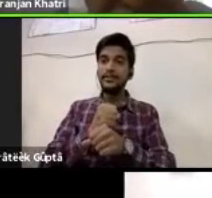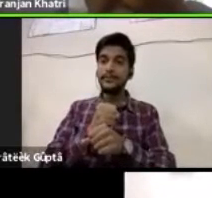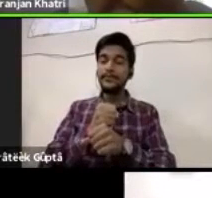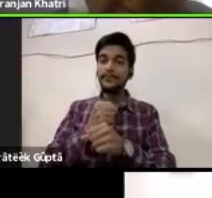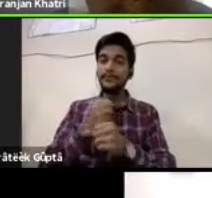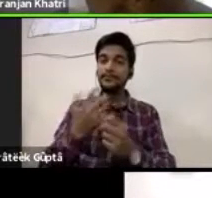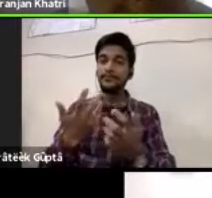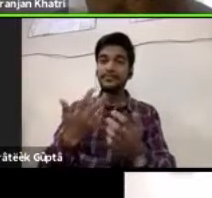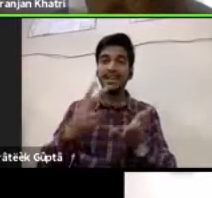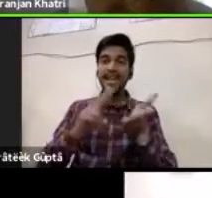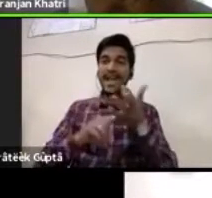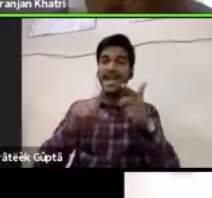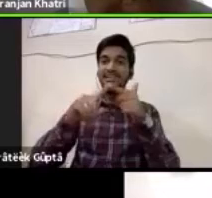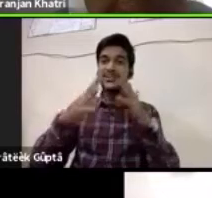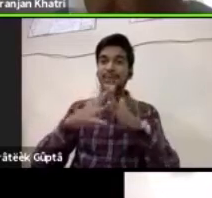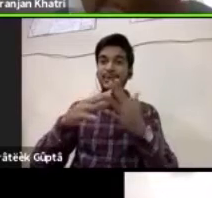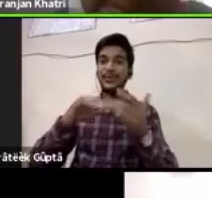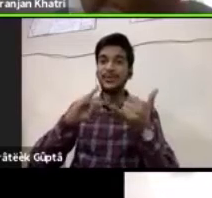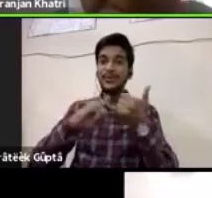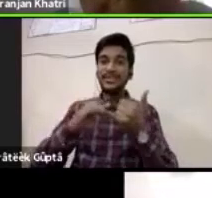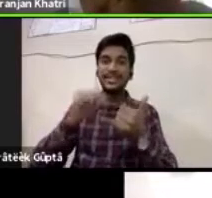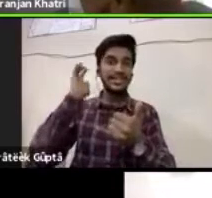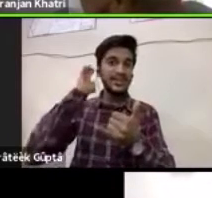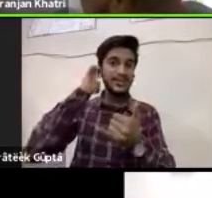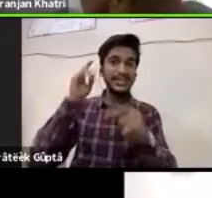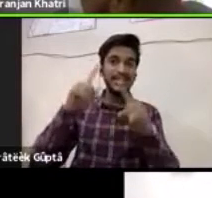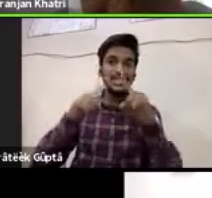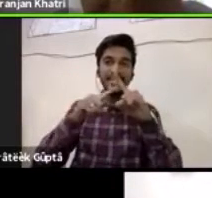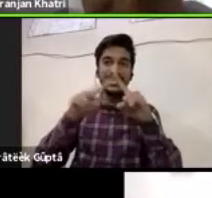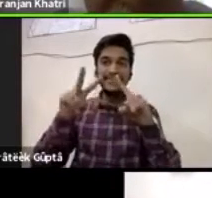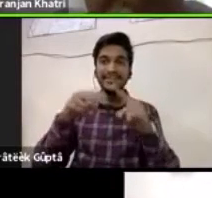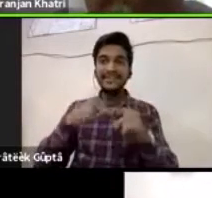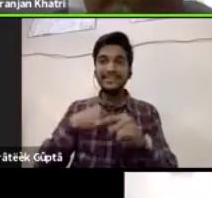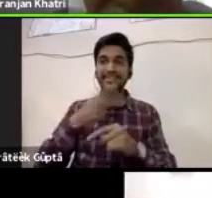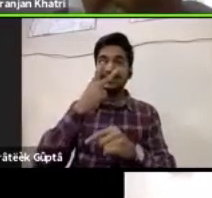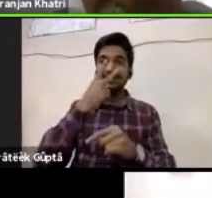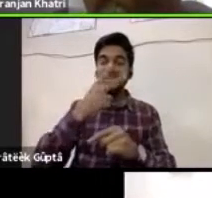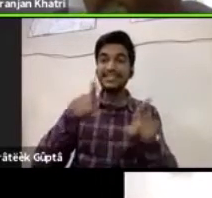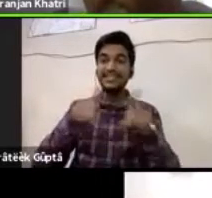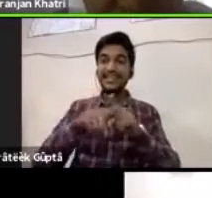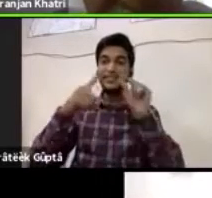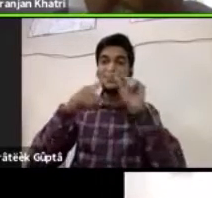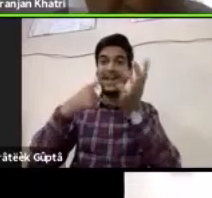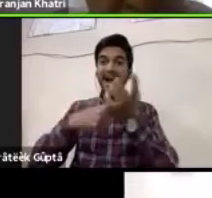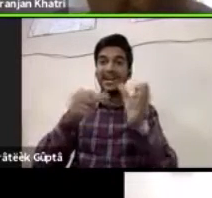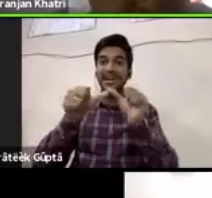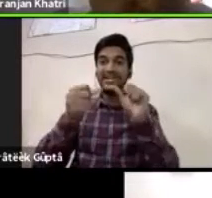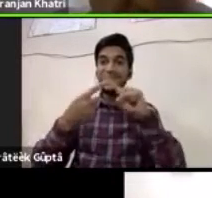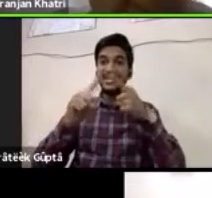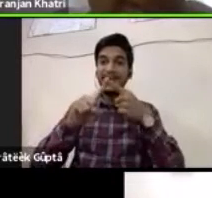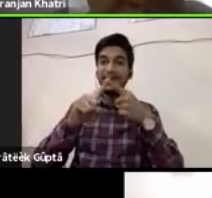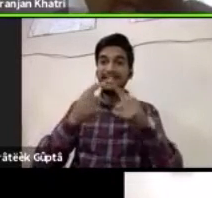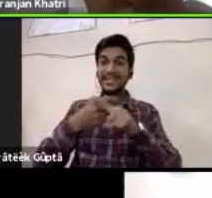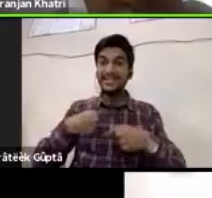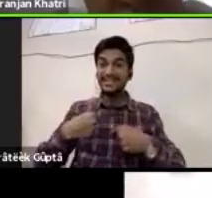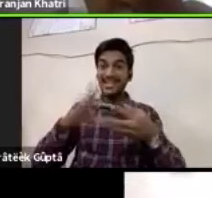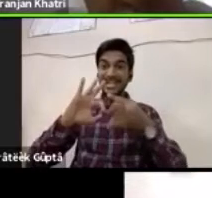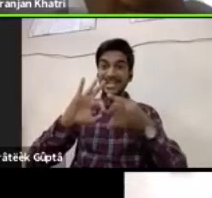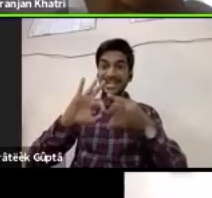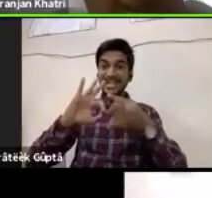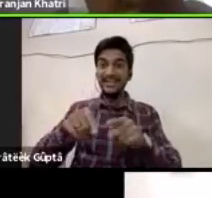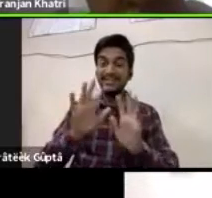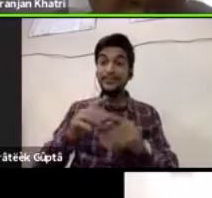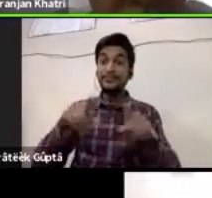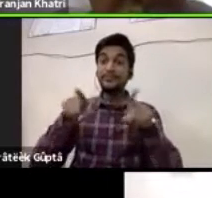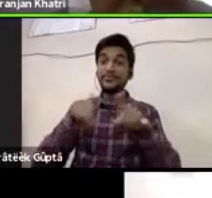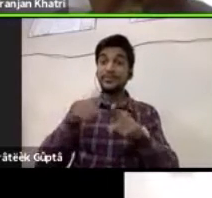पढ़ा जाता है टीवी में तो साथ में अगर प्रतीक जैसा साइन लैंग्वेज इंटरप्रेटर हो तो